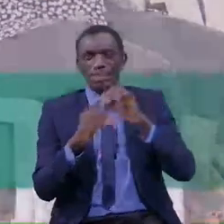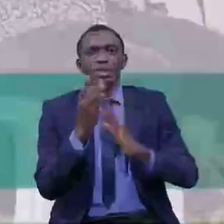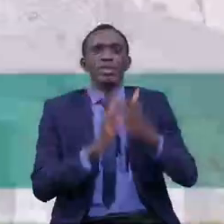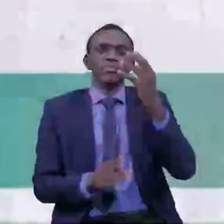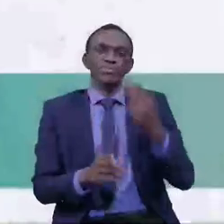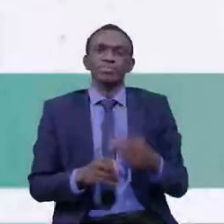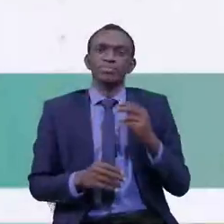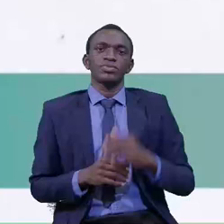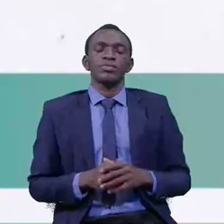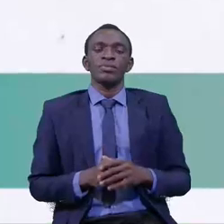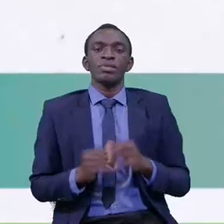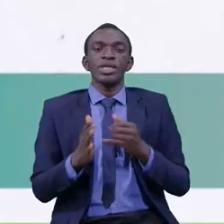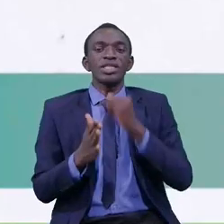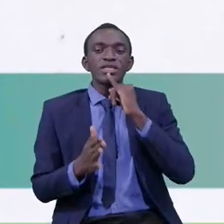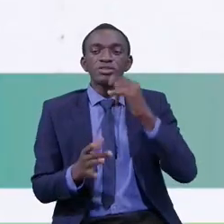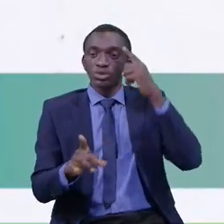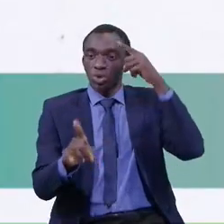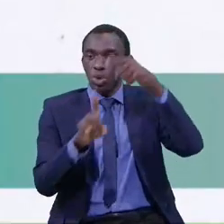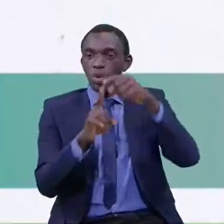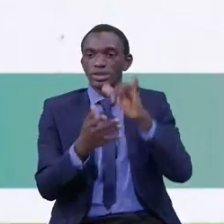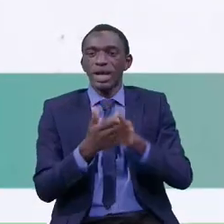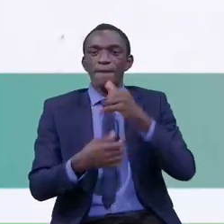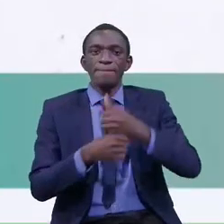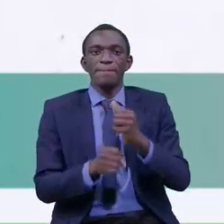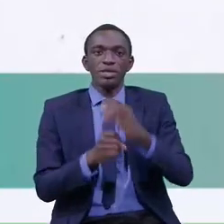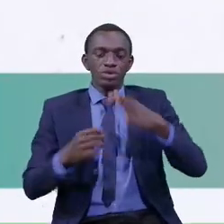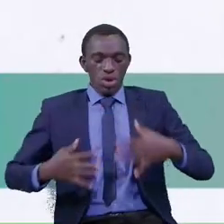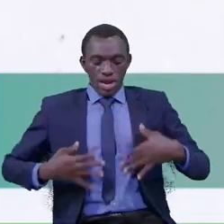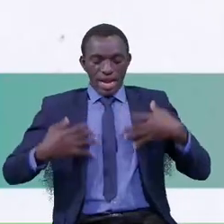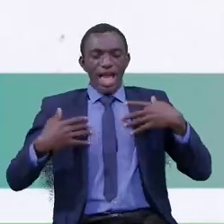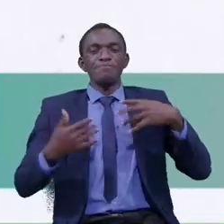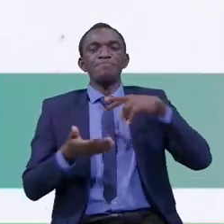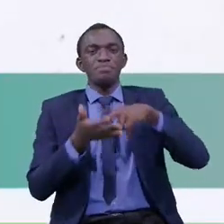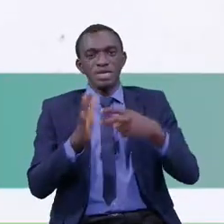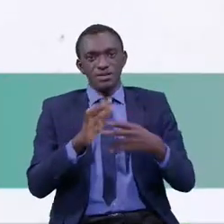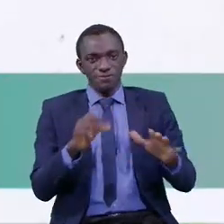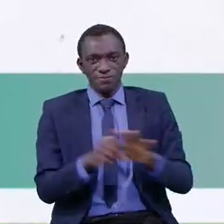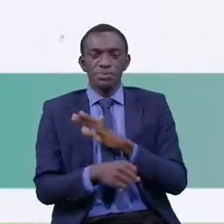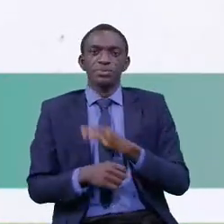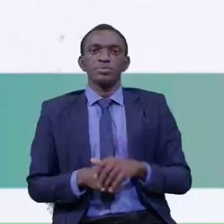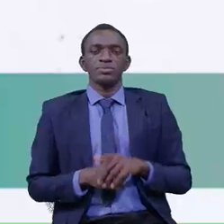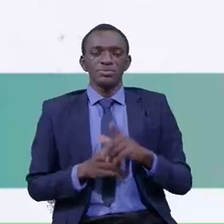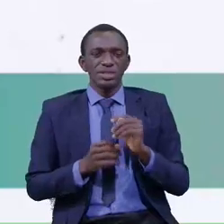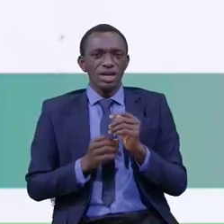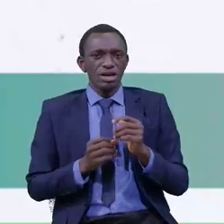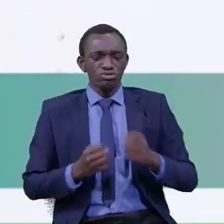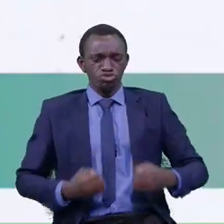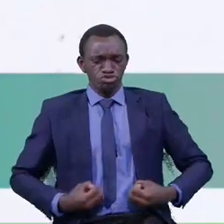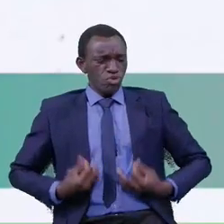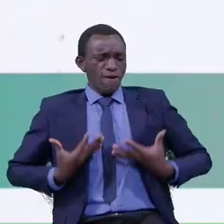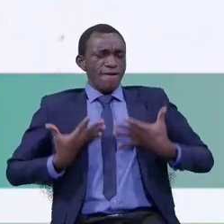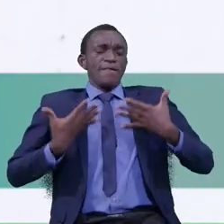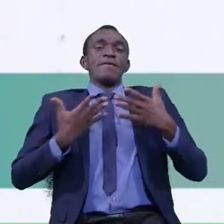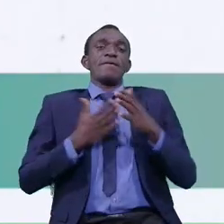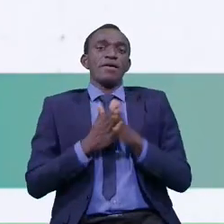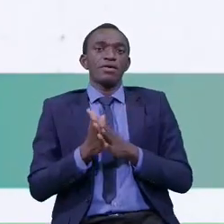C'est l'objectif qui donne un sens à ta vie. La motivation. Tu as besoin